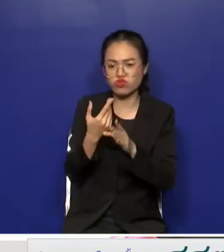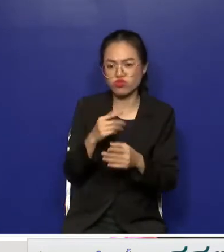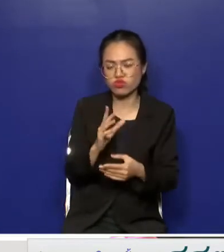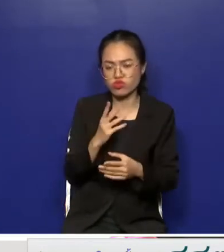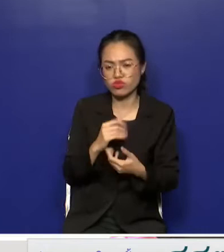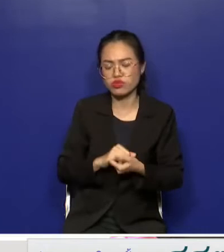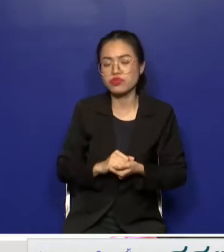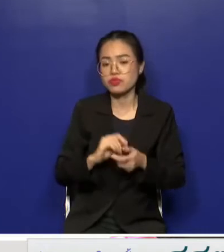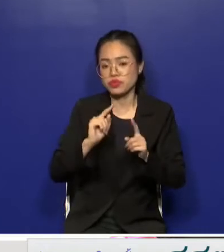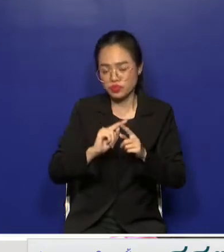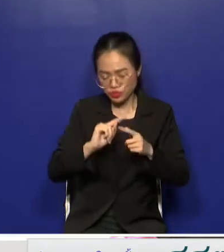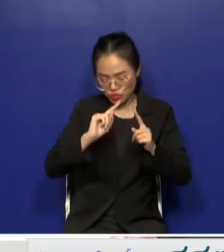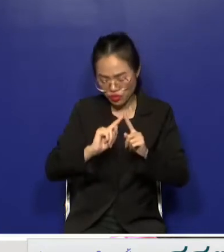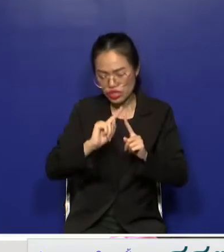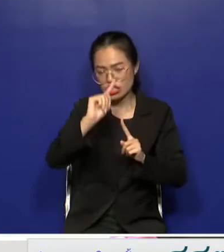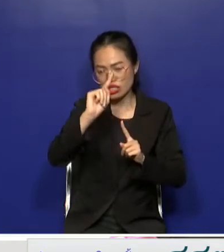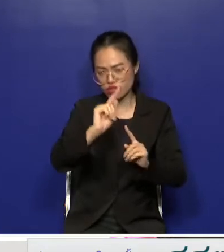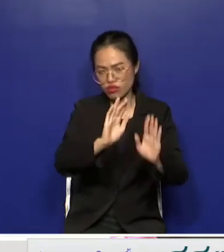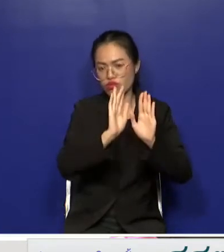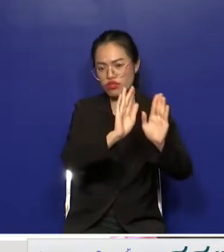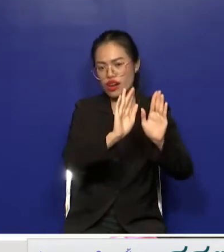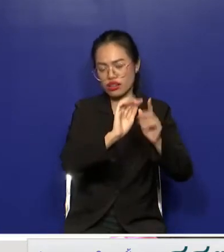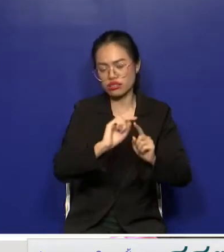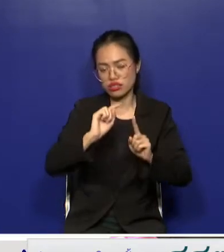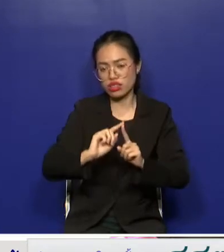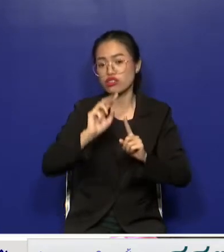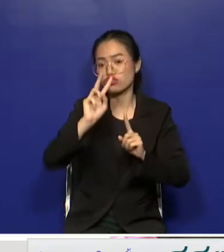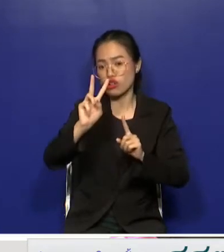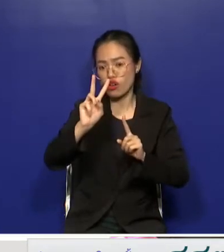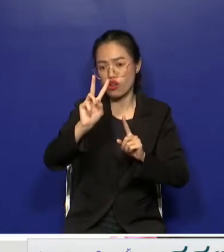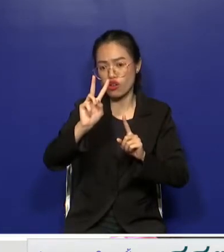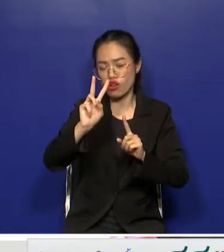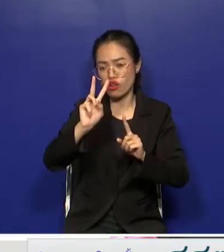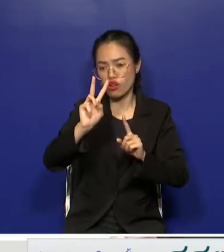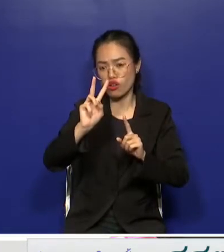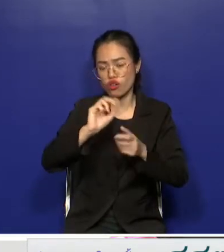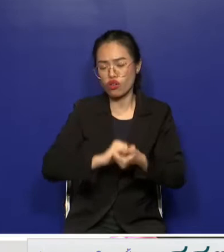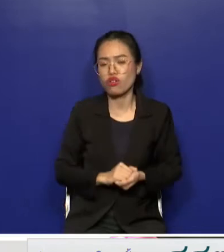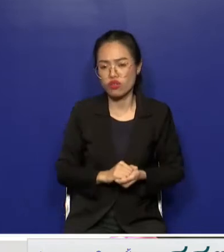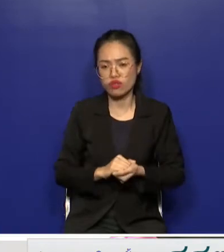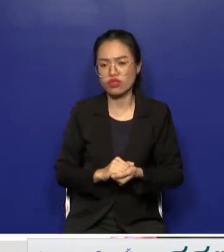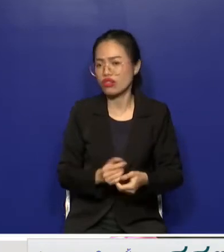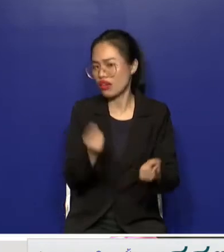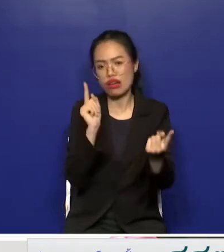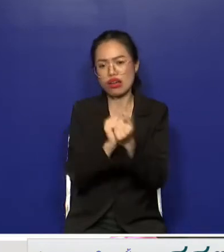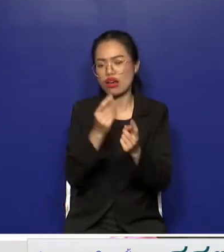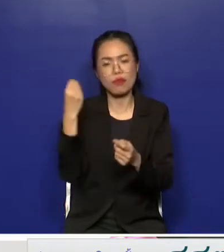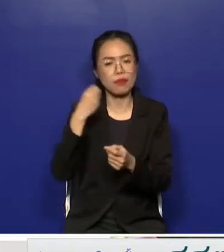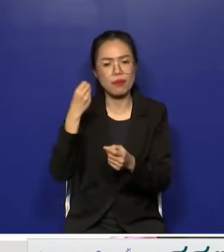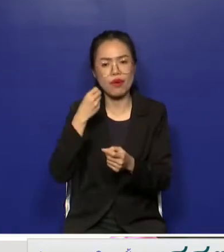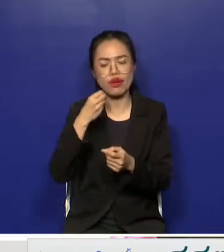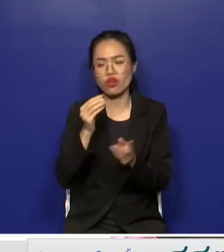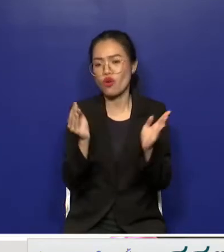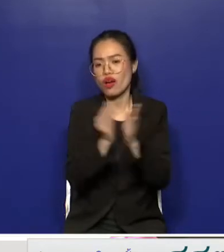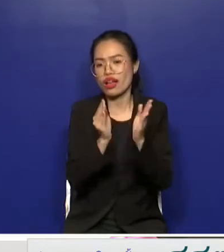อัี้เรื่ท 1 นะคร ผมฝากไปดวยเรื่ท 2 ครับสิ่งที่เป็ประเดน แลเปปญหา แลมีผลต่อการเปลยแลงคะแนน